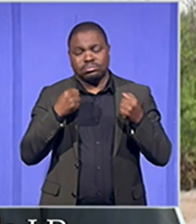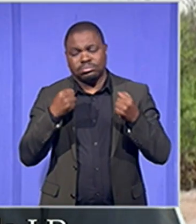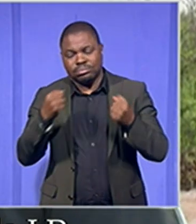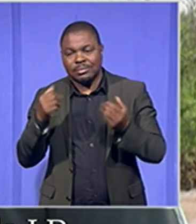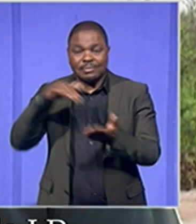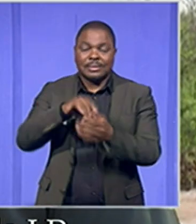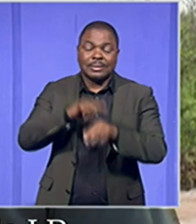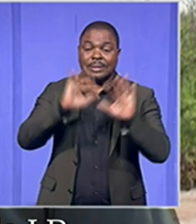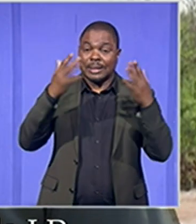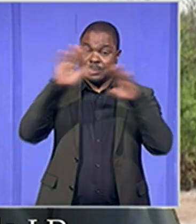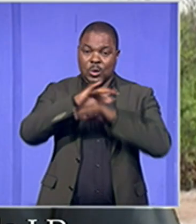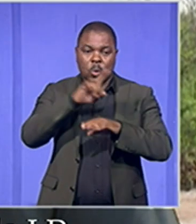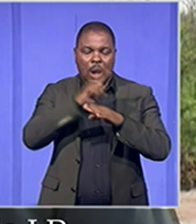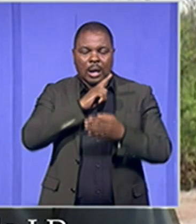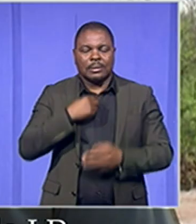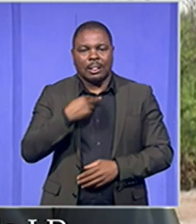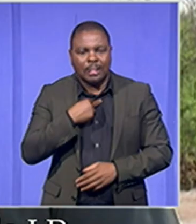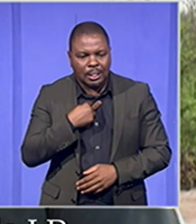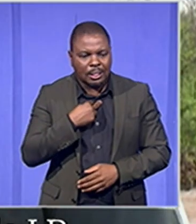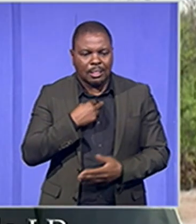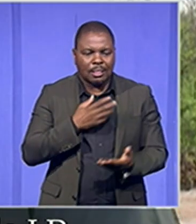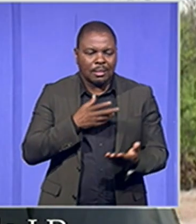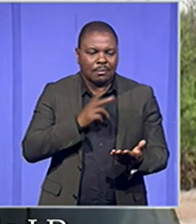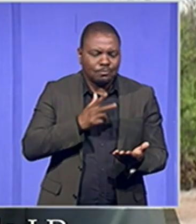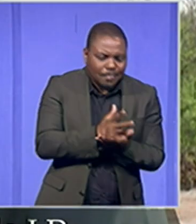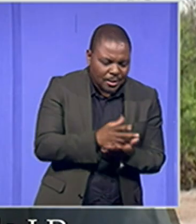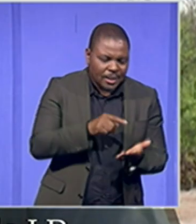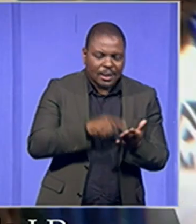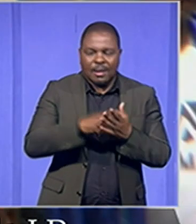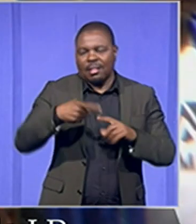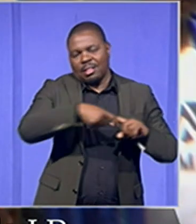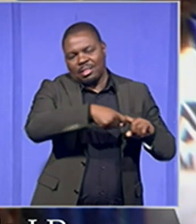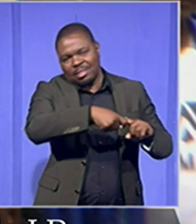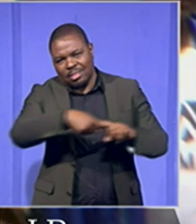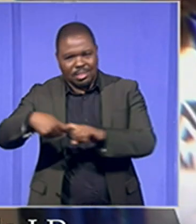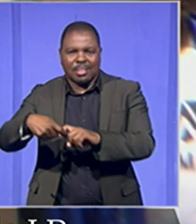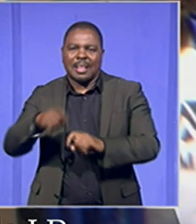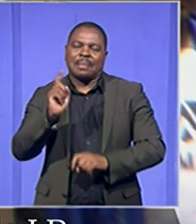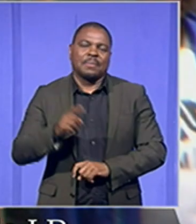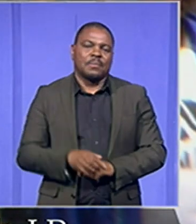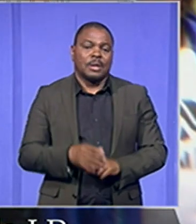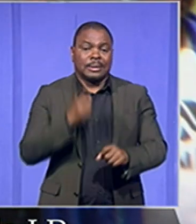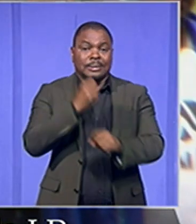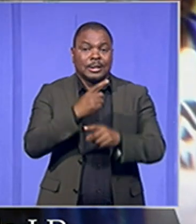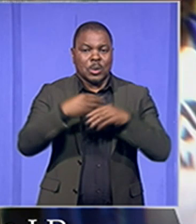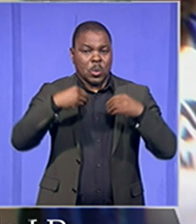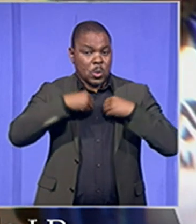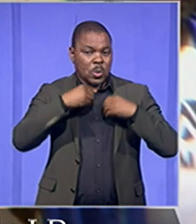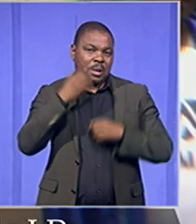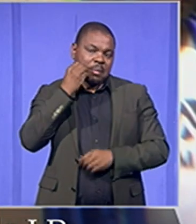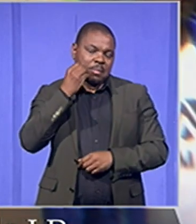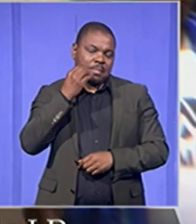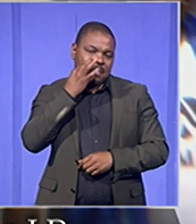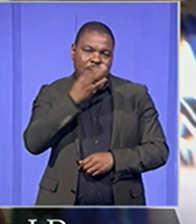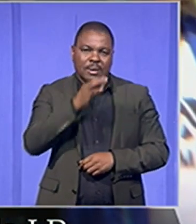stagile di emela hore di tle di tšee ke di breakdown di dintšhe ka mara metsi ao. Beng ba dithekisi ba re seemo sa tsela ya